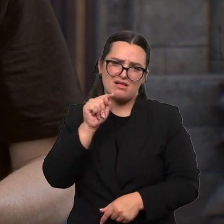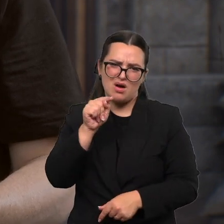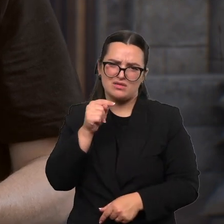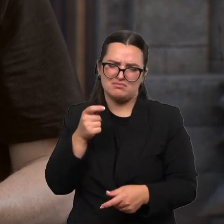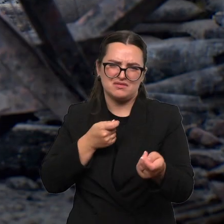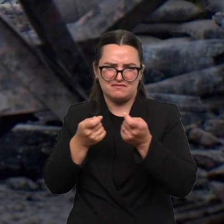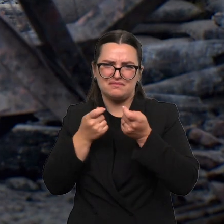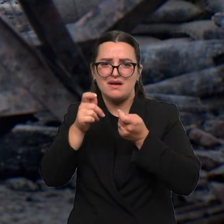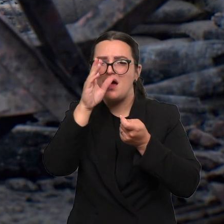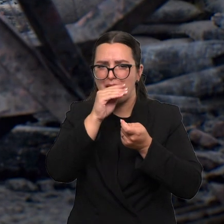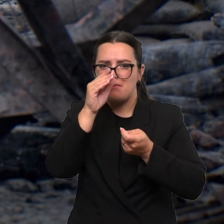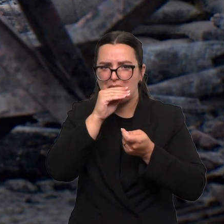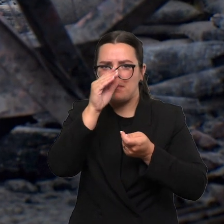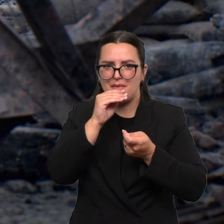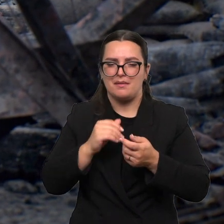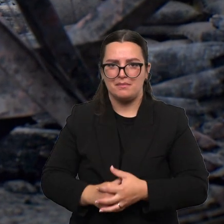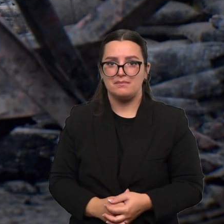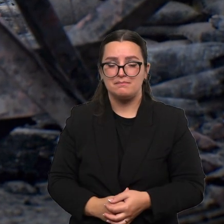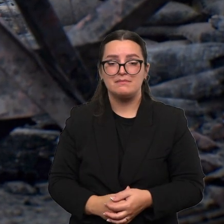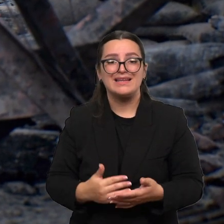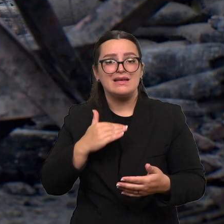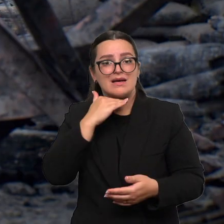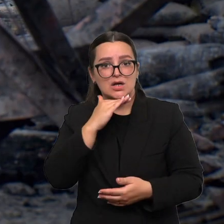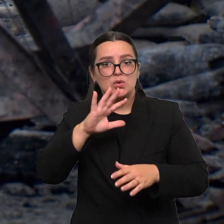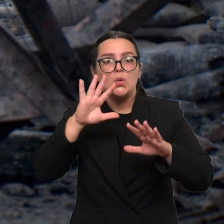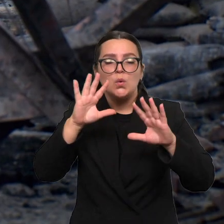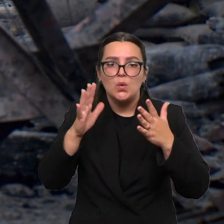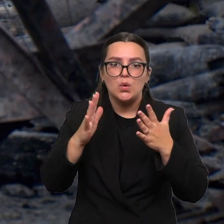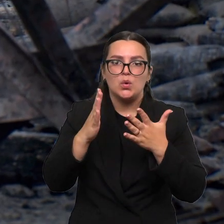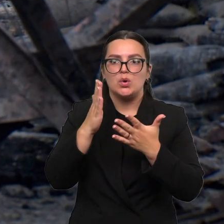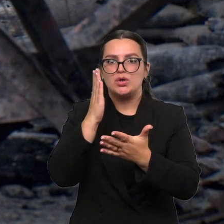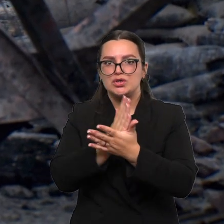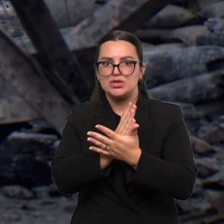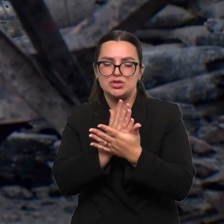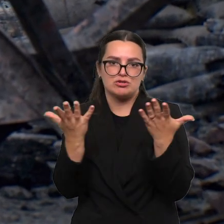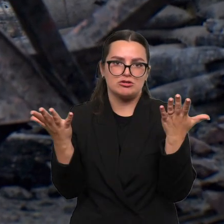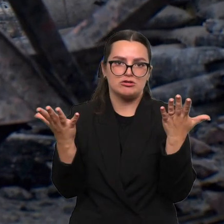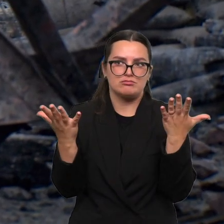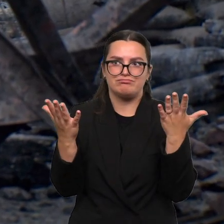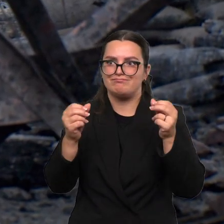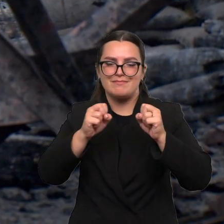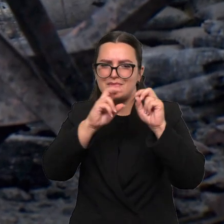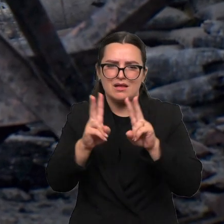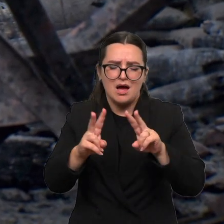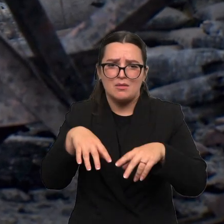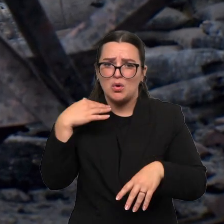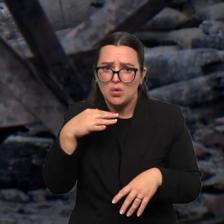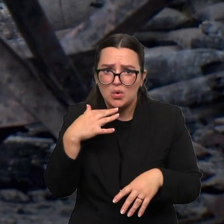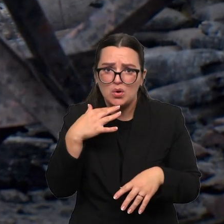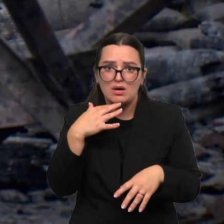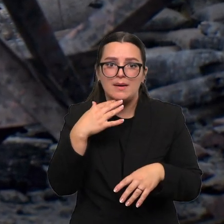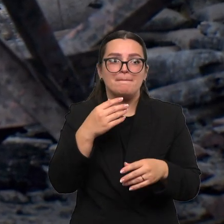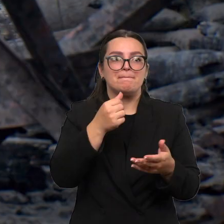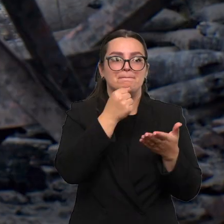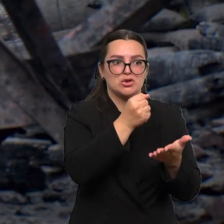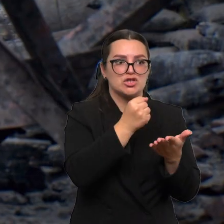klausimai gana, sakyčiau, suvaldomi. Žinoma, kai yra didelis kažkoks kataklizmas, biudžeto pajamos gali staigiai kristi ir